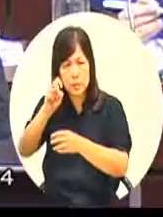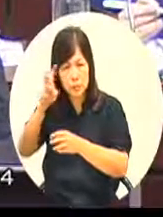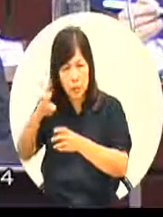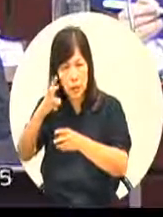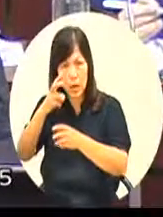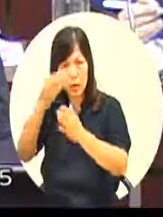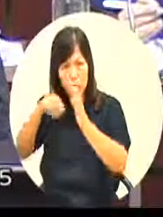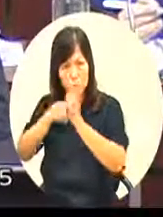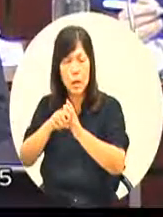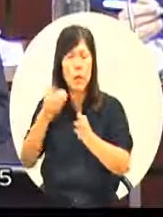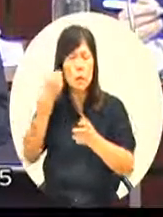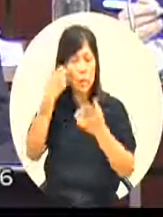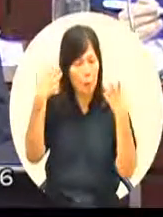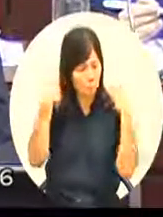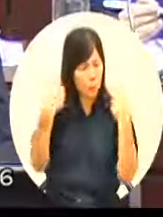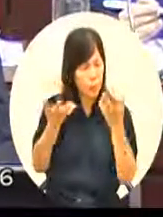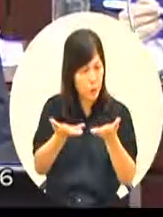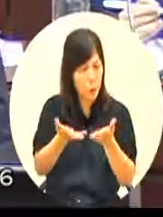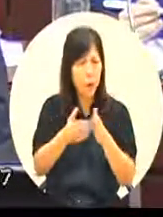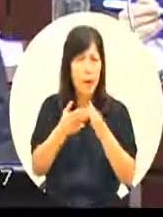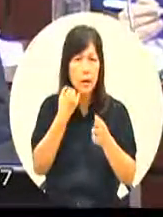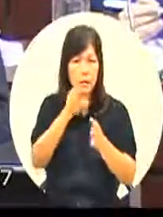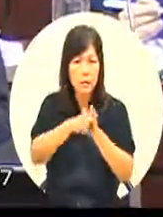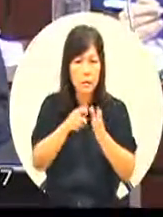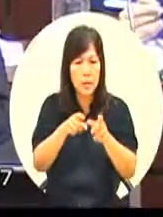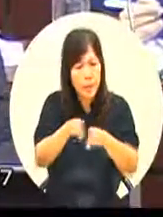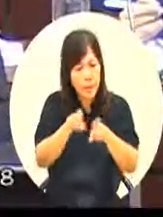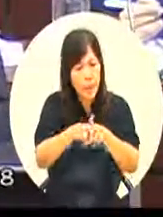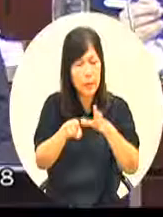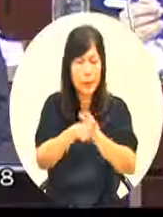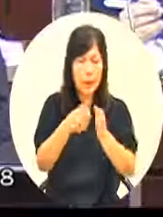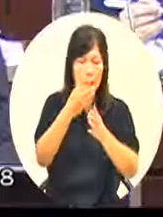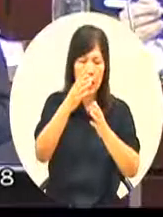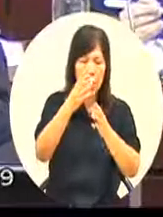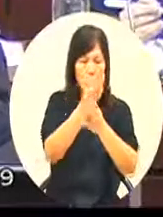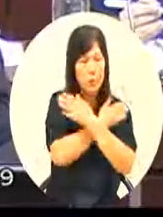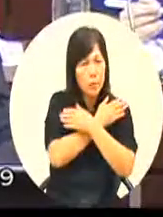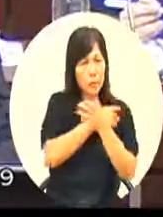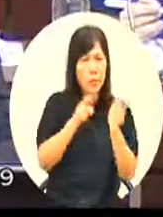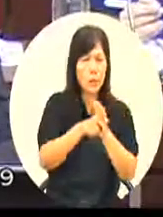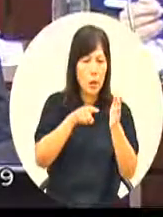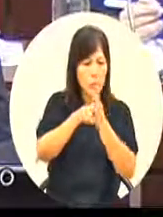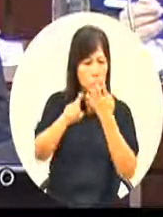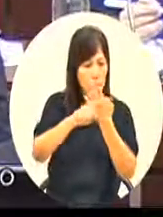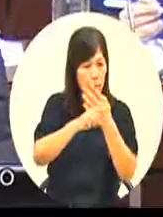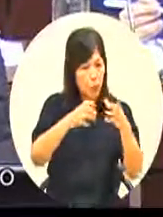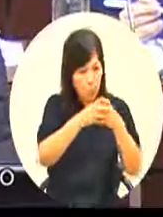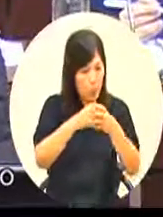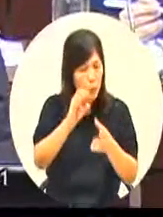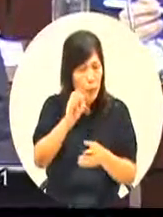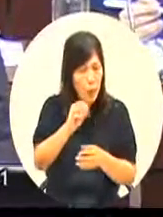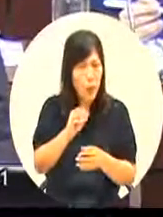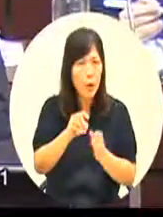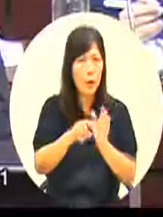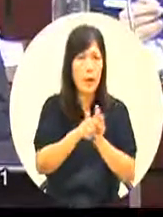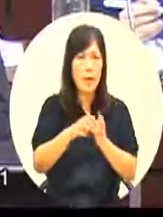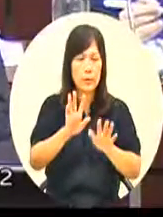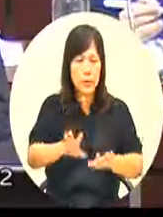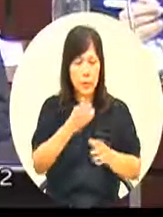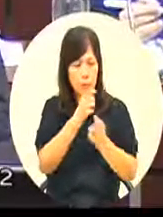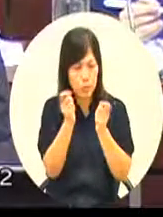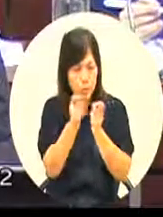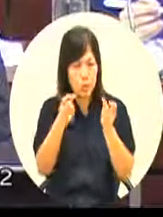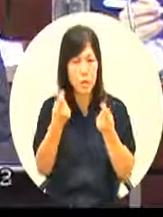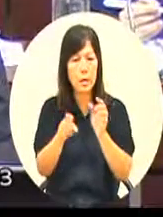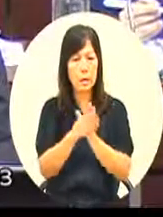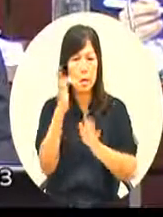就是谁来经营呢？谁来经营非营利幼儿园？我们有足够的人才专业团体进来经营吗？那我们最近一个模式是跟